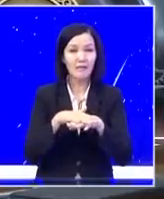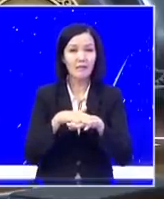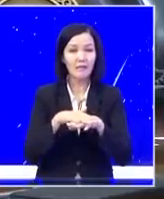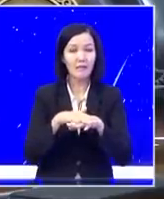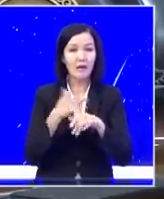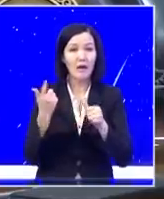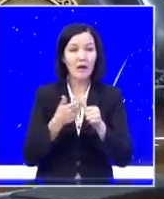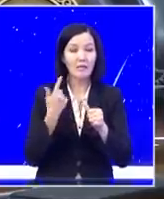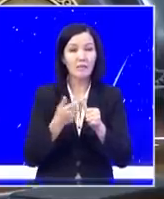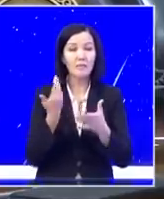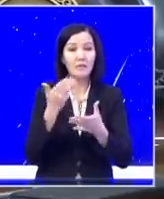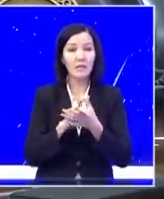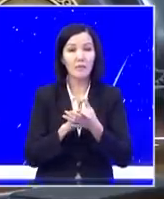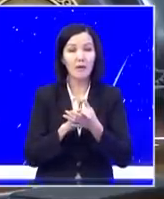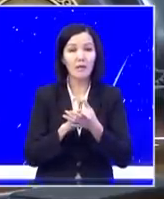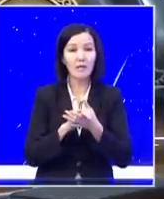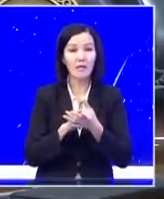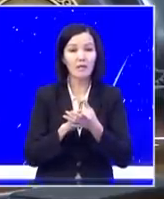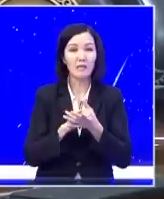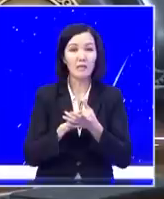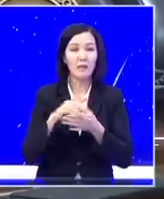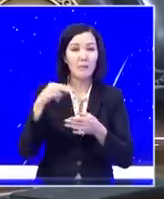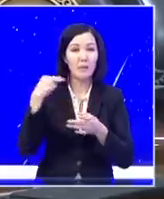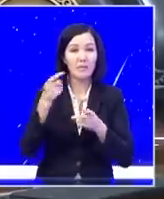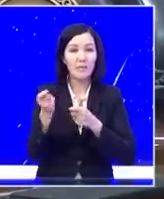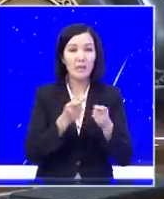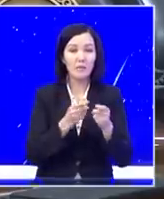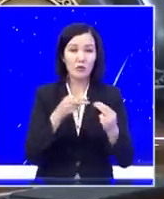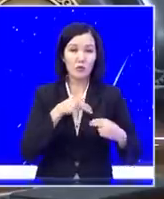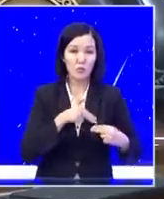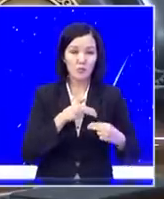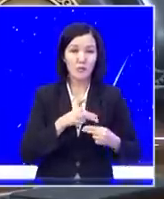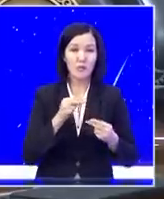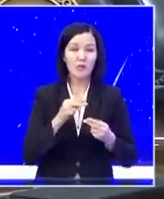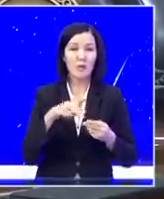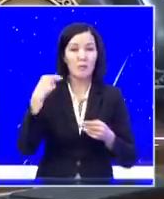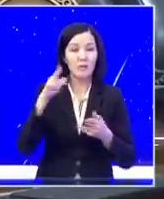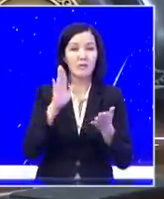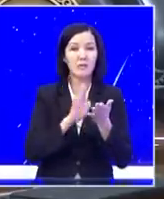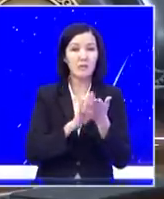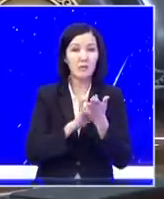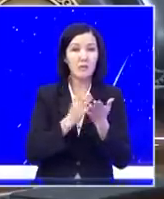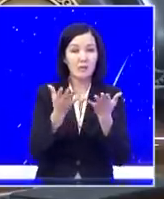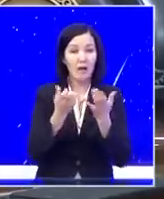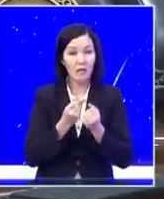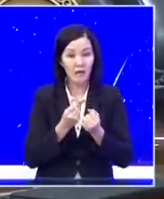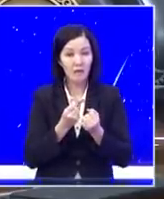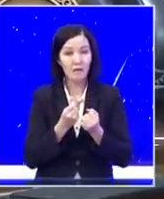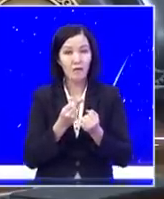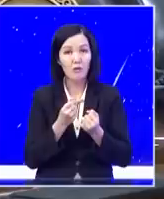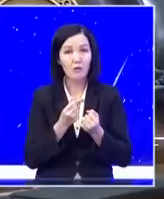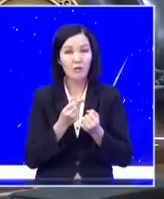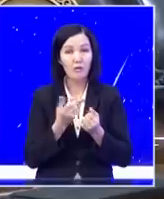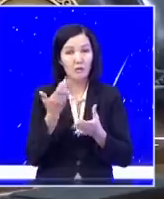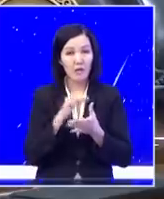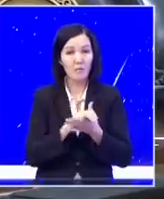атым танымал, президенттік пулда жұмыс істейтін, президенттік сыйлықтың иегері болған белгілі